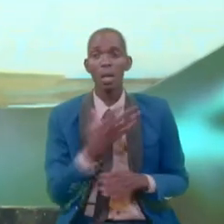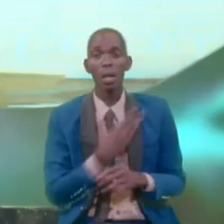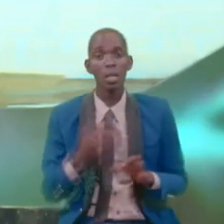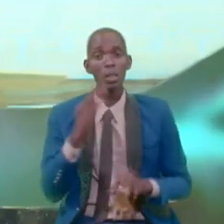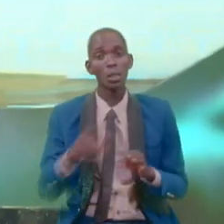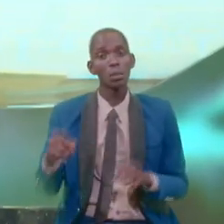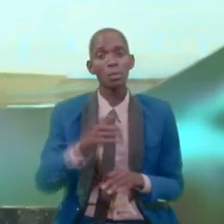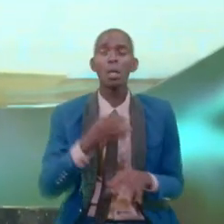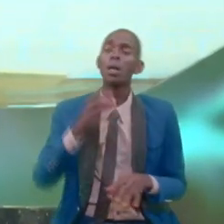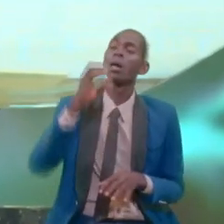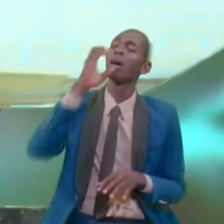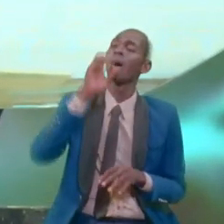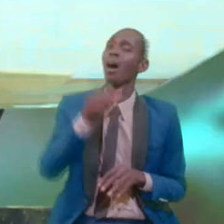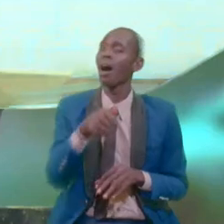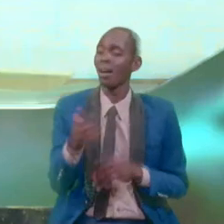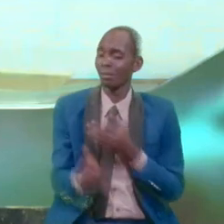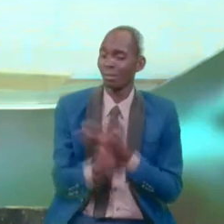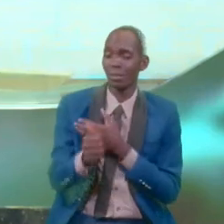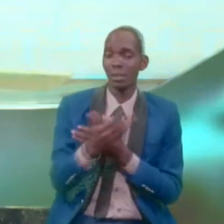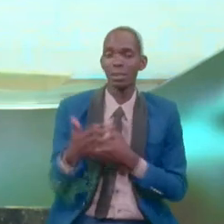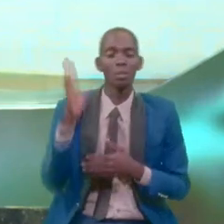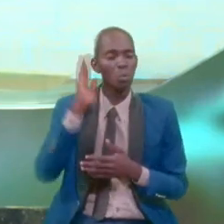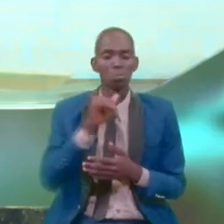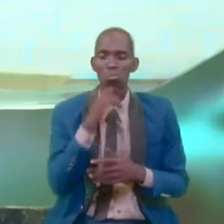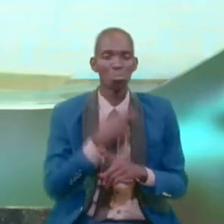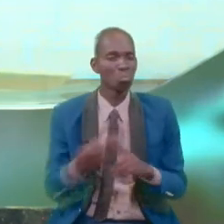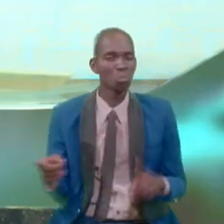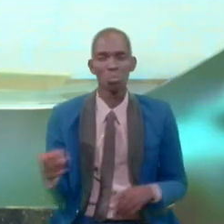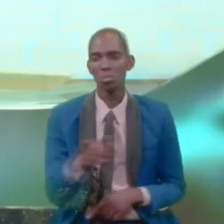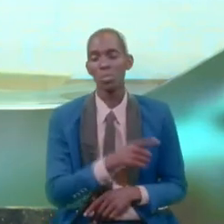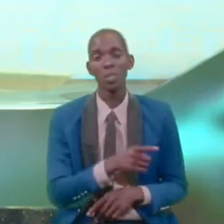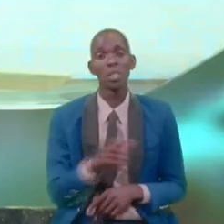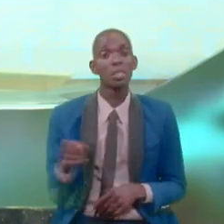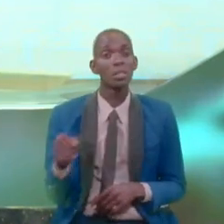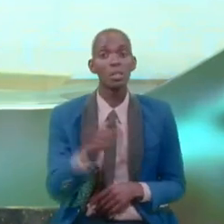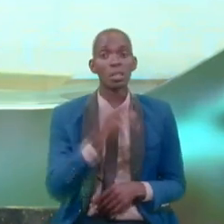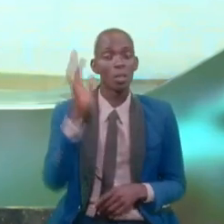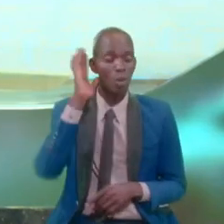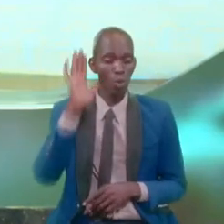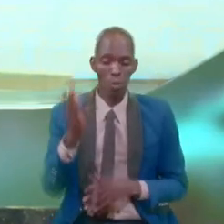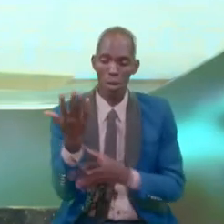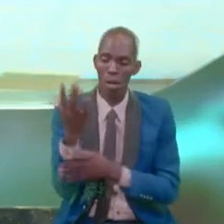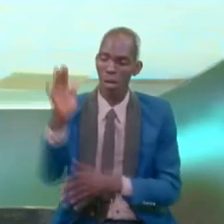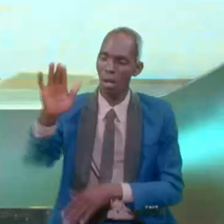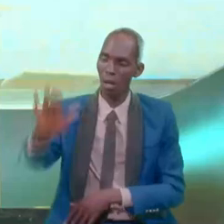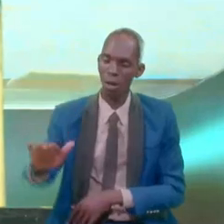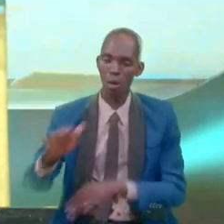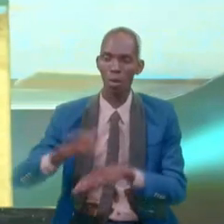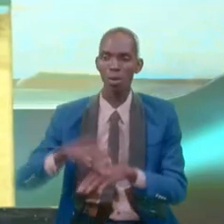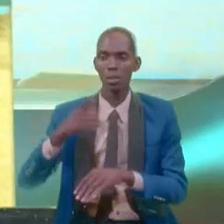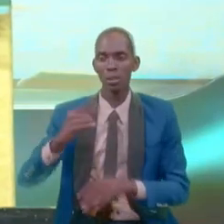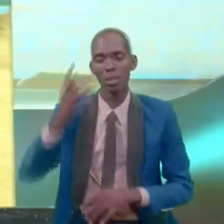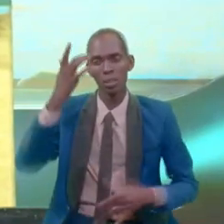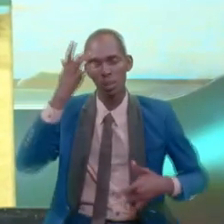Et s'ils boivent quelques breuvages mortels, il ne leur fera point de mal. Ils imposeront les mains